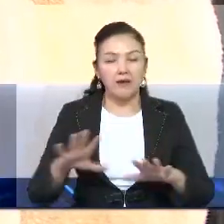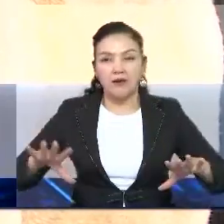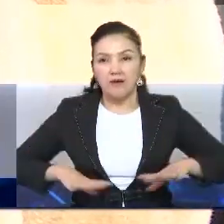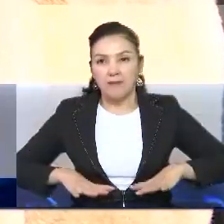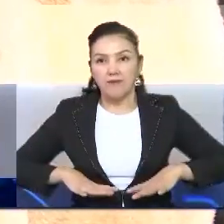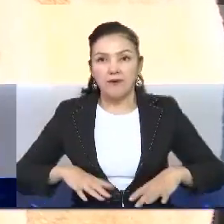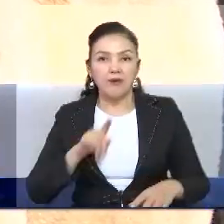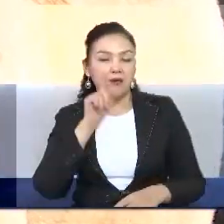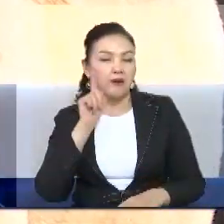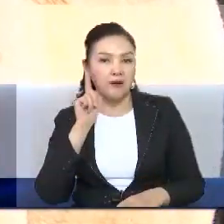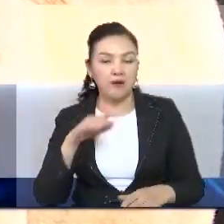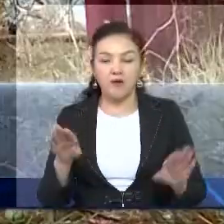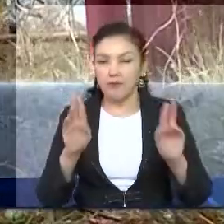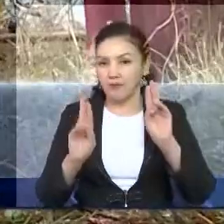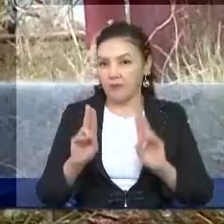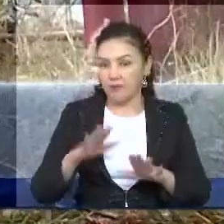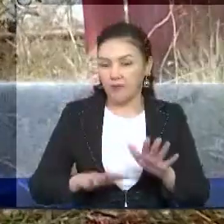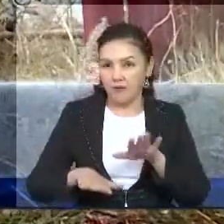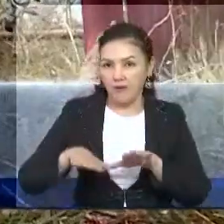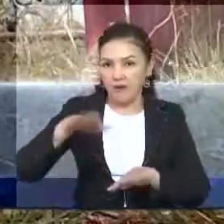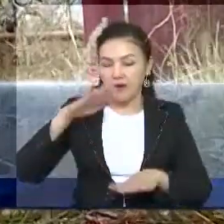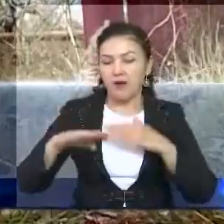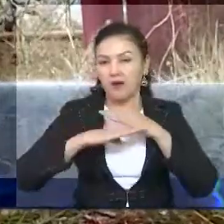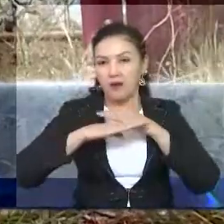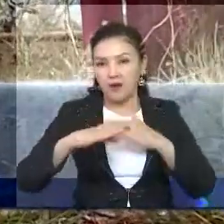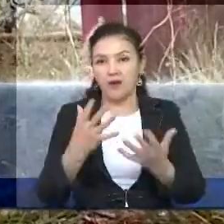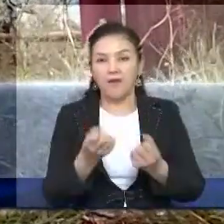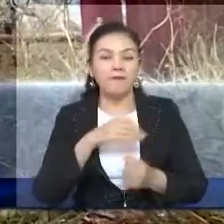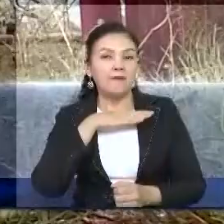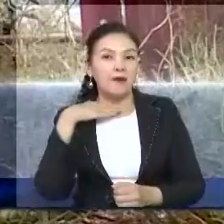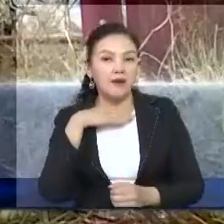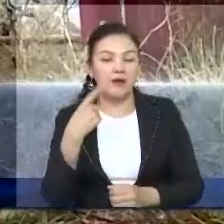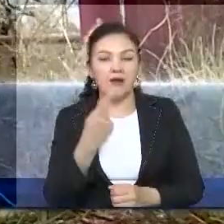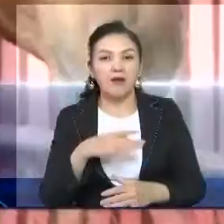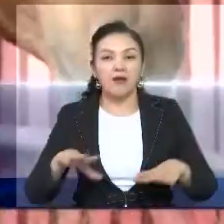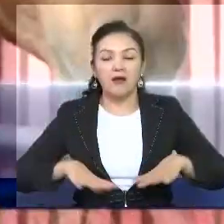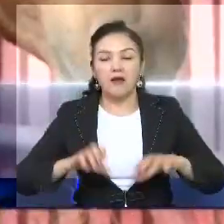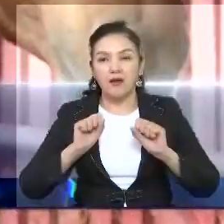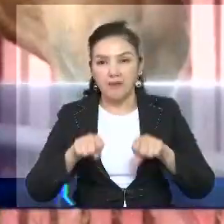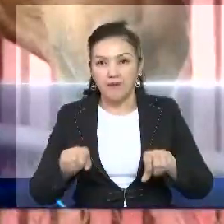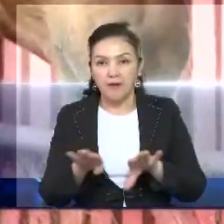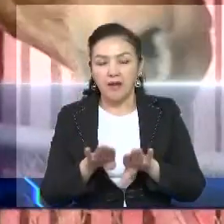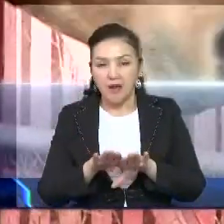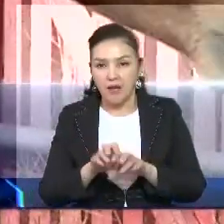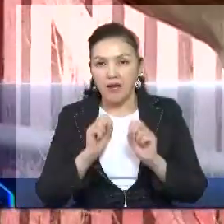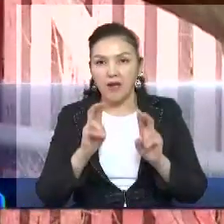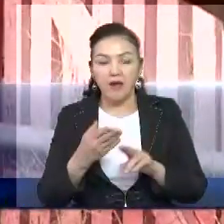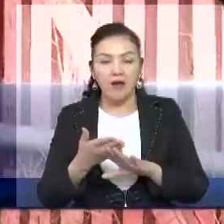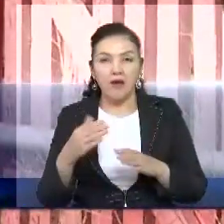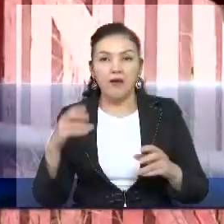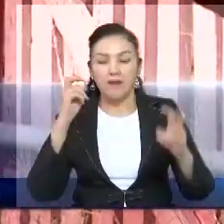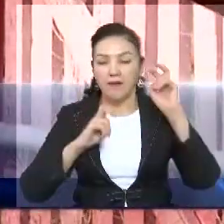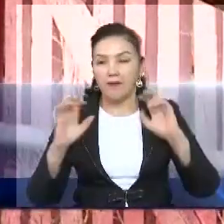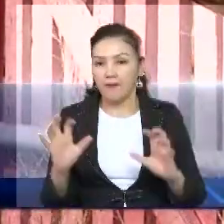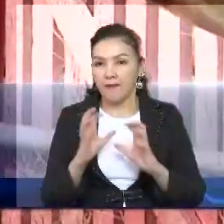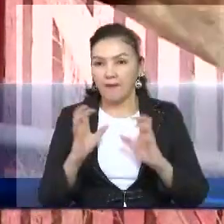соответствует зеленым стандартам. Выращивают их на пастбищах, а получить мясо от одной особи можно в таком же объеме, как и при заводском